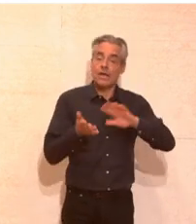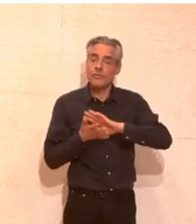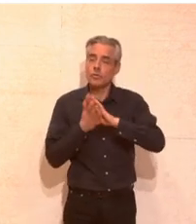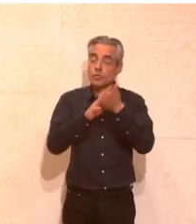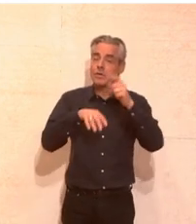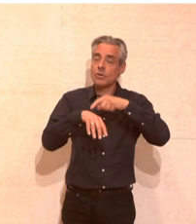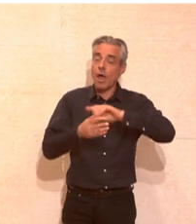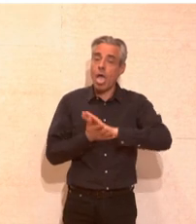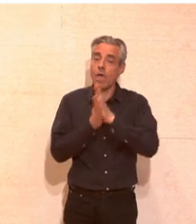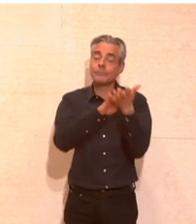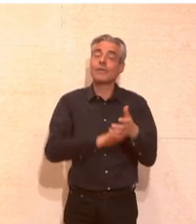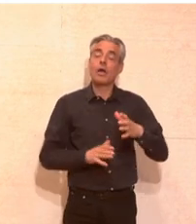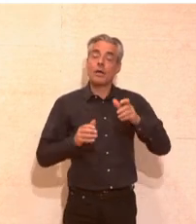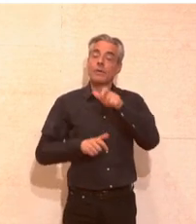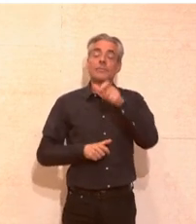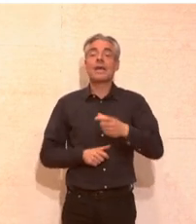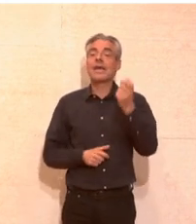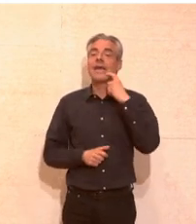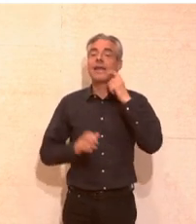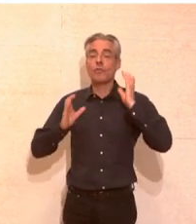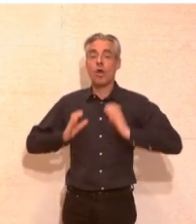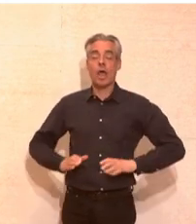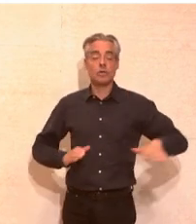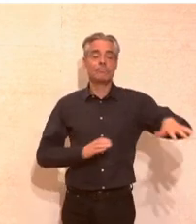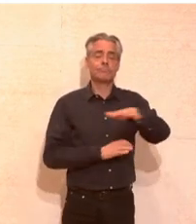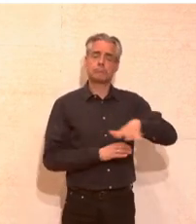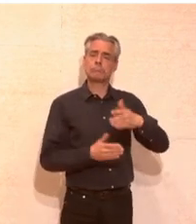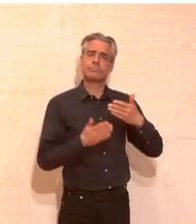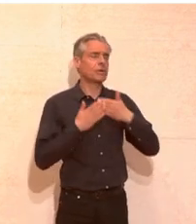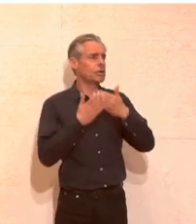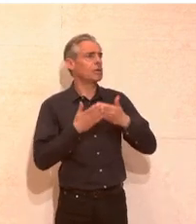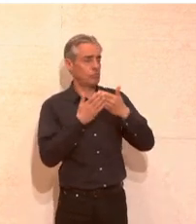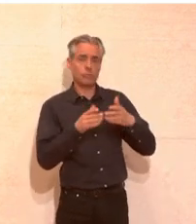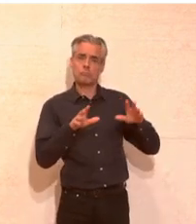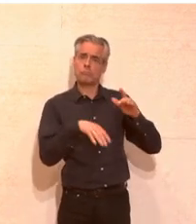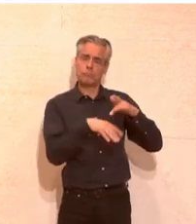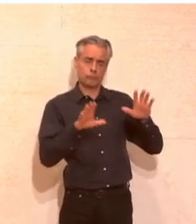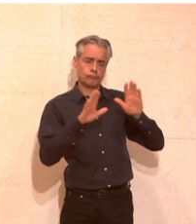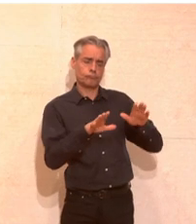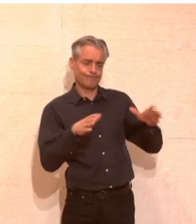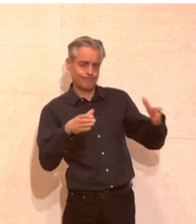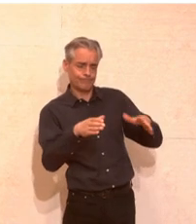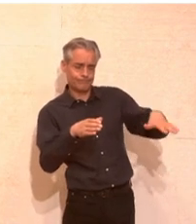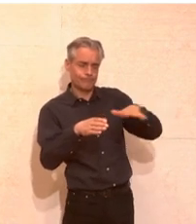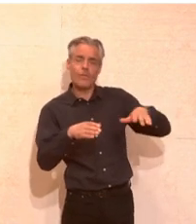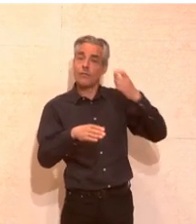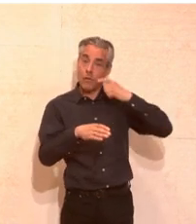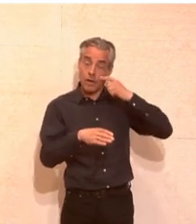ça évolue, eh bien, chez les collégiens, ça c'était une étude qu'on avait fait au niveau du réseau, isomorphée chez les collégiens. Eh bien, vous voyez